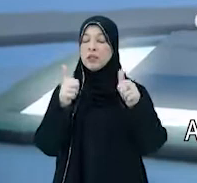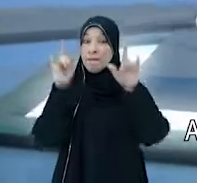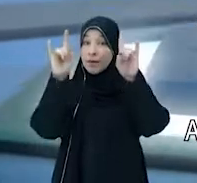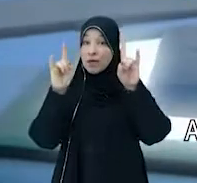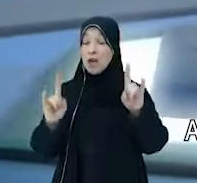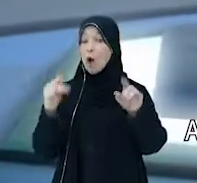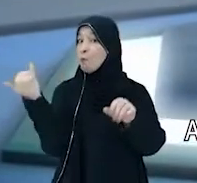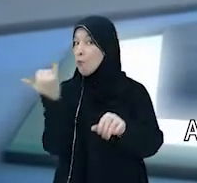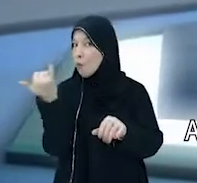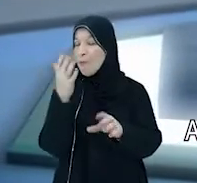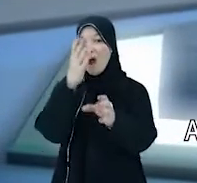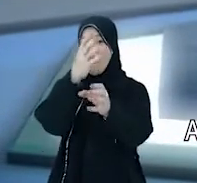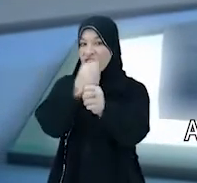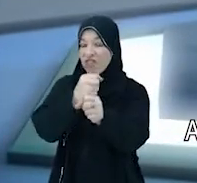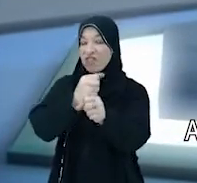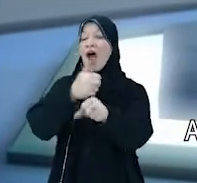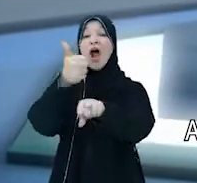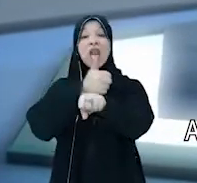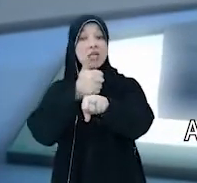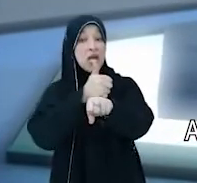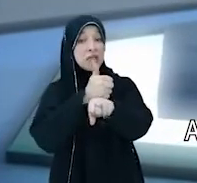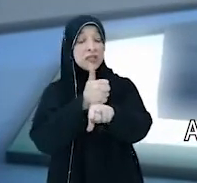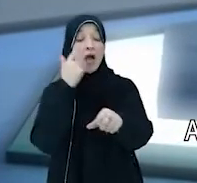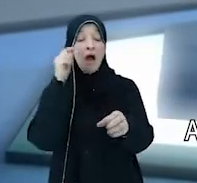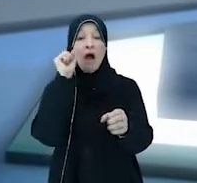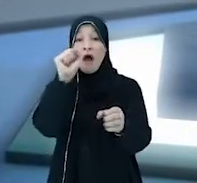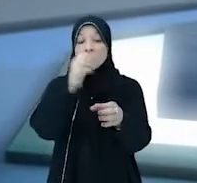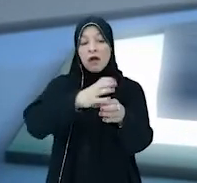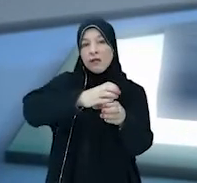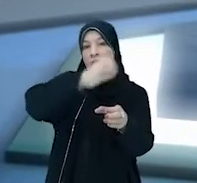دائما احفظ الجهاز الموصل في الوعاء المخصص له.